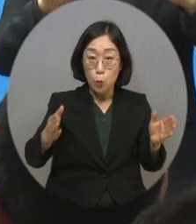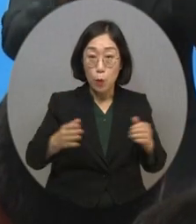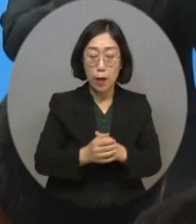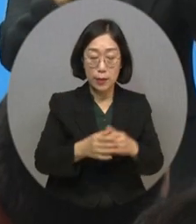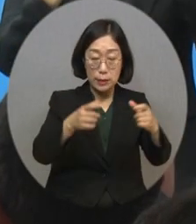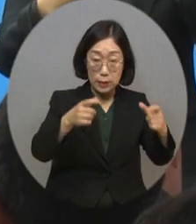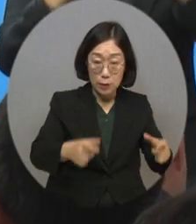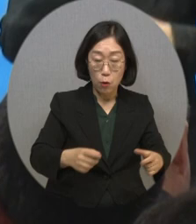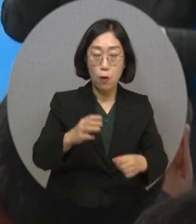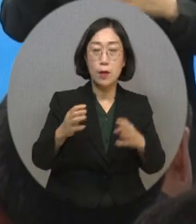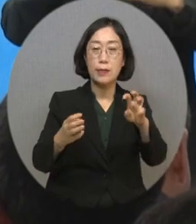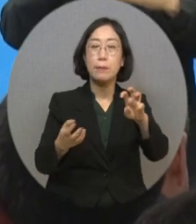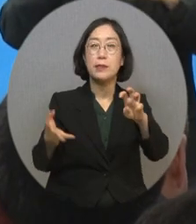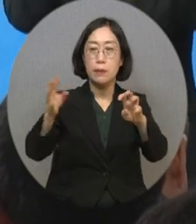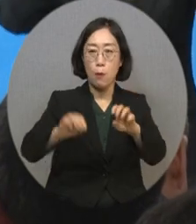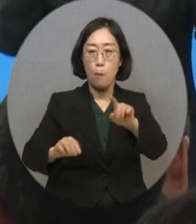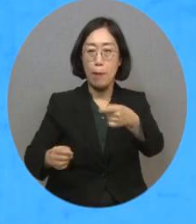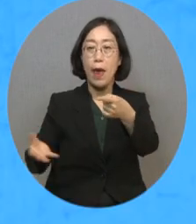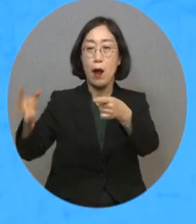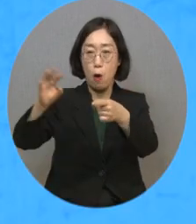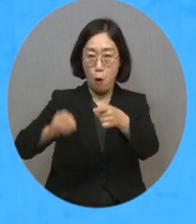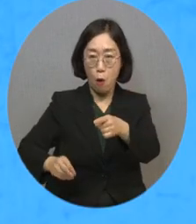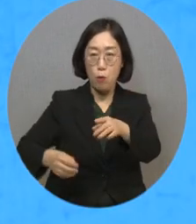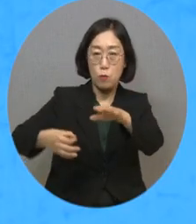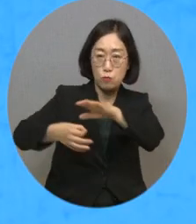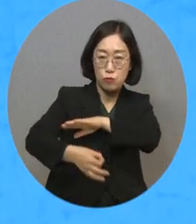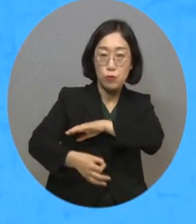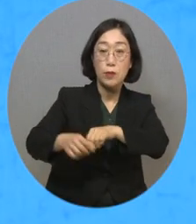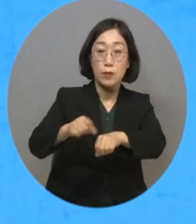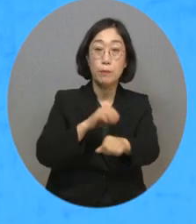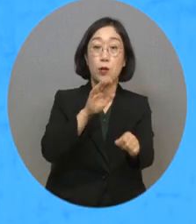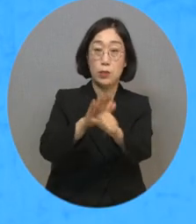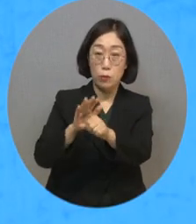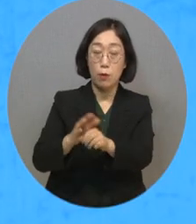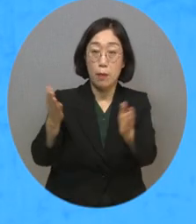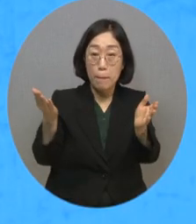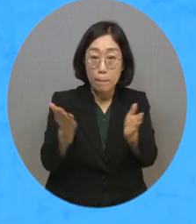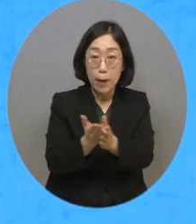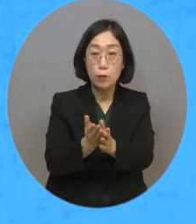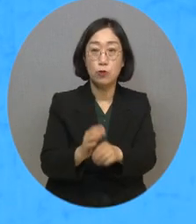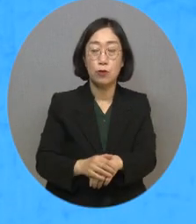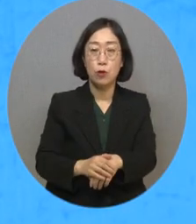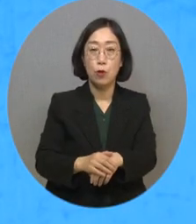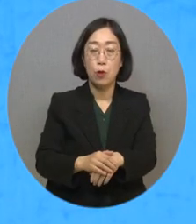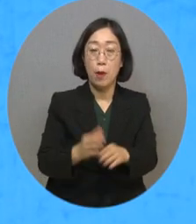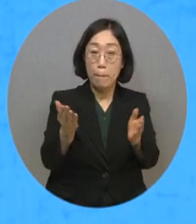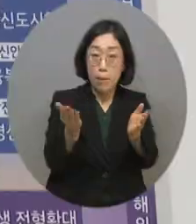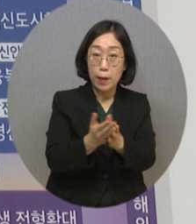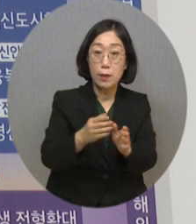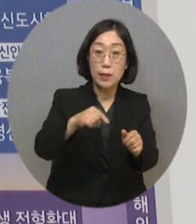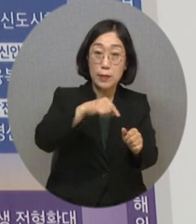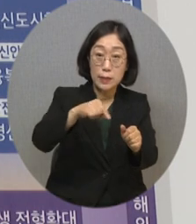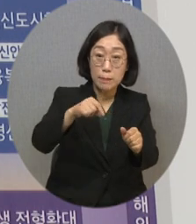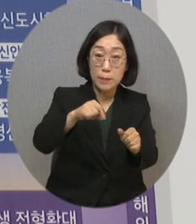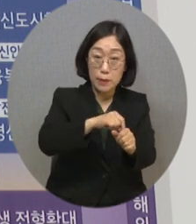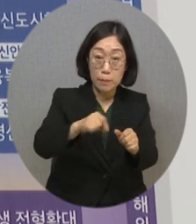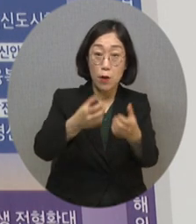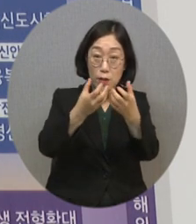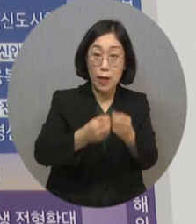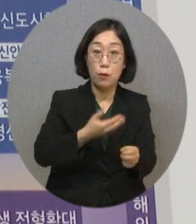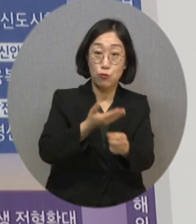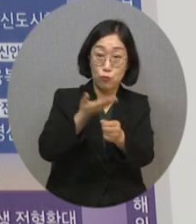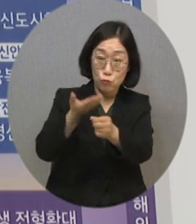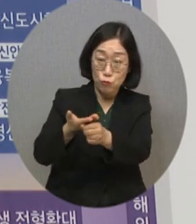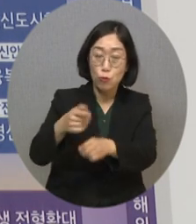시군별로 30억에서 100억 원 규모의 특별 교부금과 맞춤형 규제 특례를 우선 적용받으며 특히 전체 인구